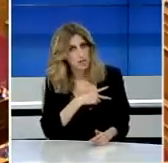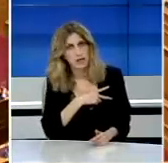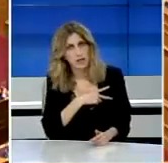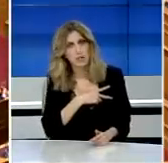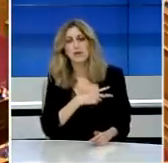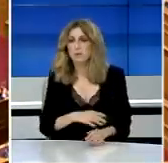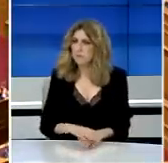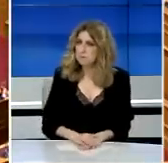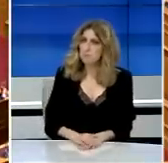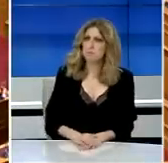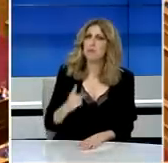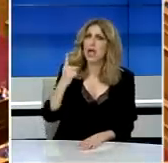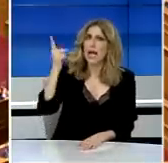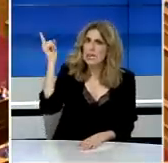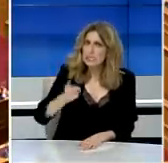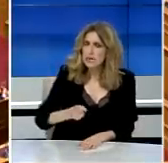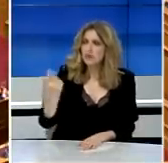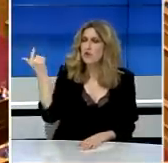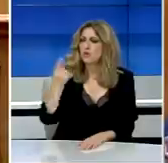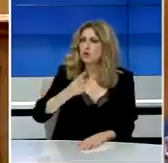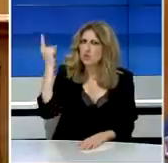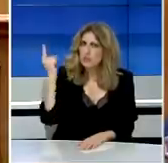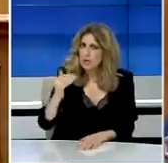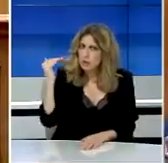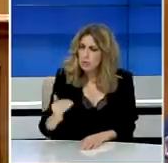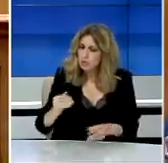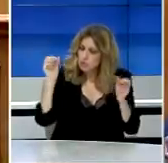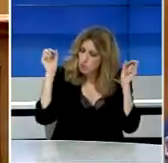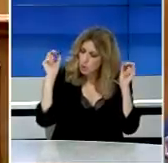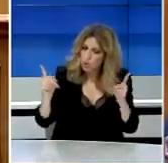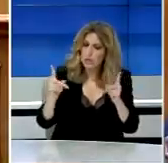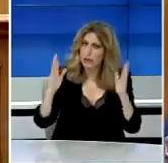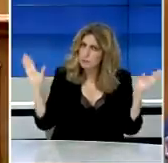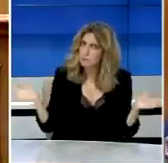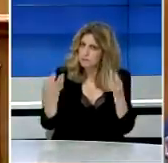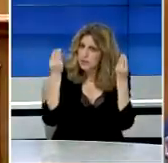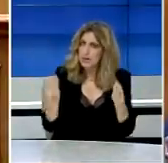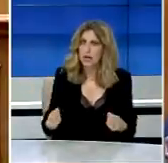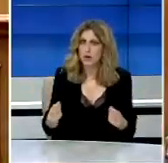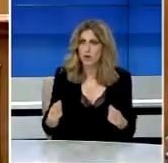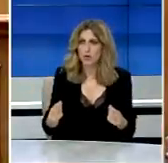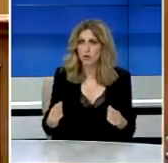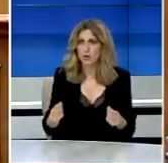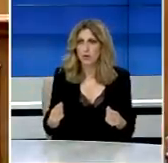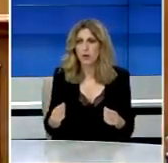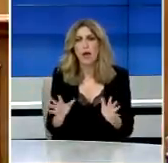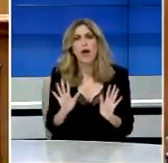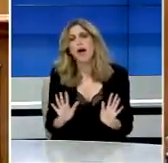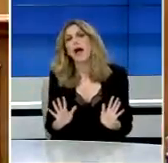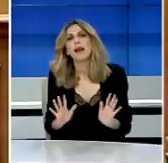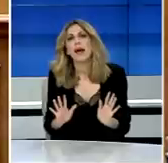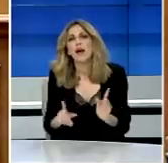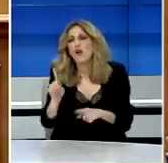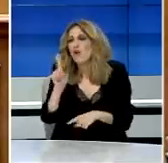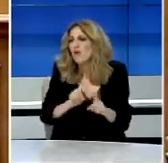και ένα και μισό, ό,τι έκπτωση φόρου καλή είναι, αλλά ποιος ωφελεί αυτό? Δεν θα σταθώ στο μικρό το νούμερο. Σε αυτόν που έχει την οικονομική